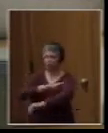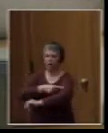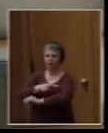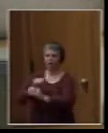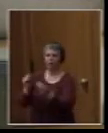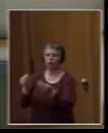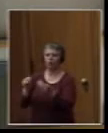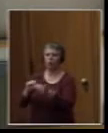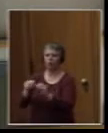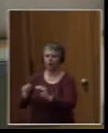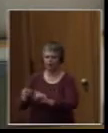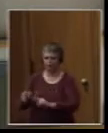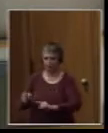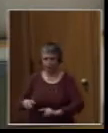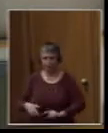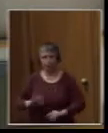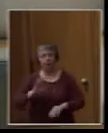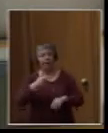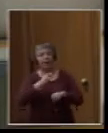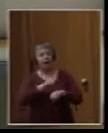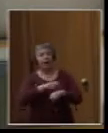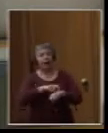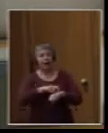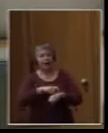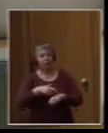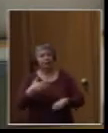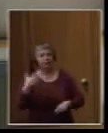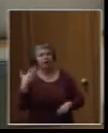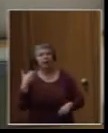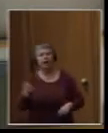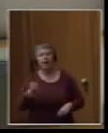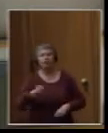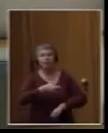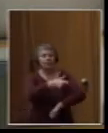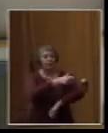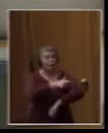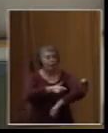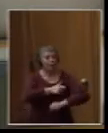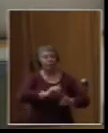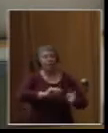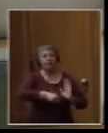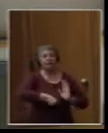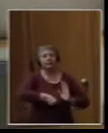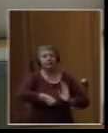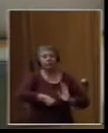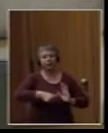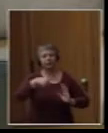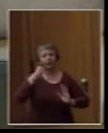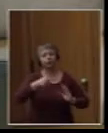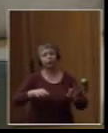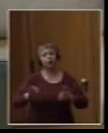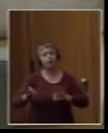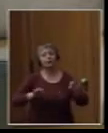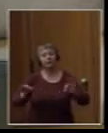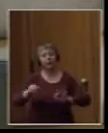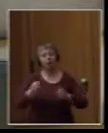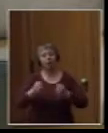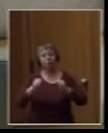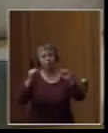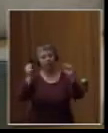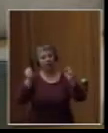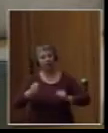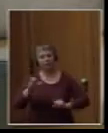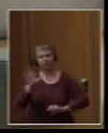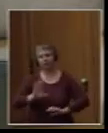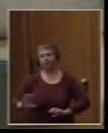Έχουμε αυτή τη στιγμή την σύμβαση του ΙΕ για τα δικαιώματα των ατόμων αναπηρίας, το σχέδιο δράσης του Συμβουλίου της Ευρώπης, καθώς επίσης